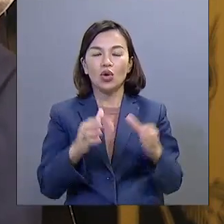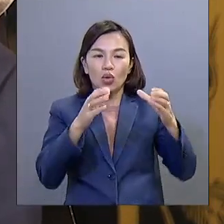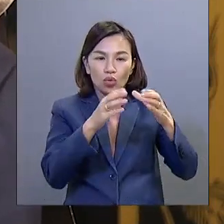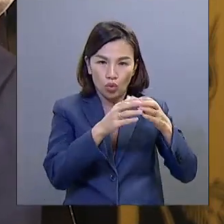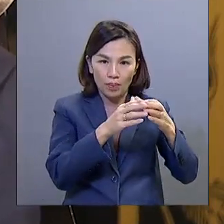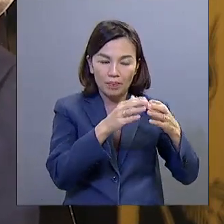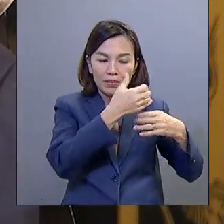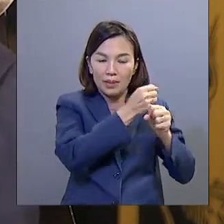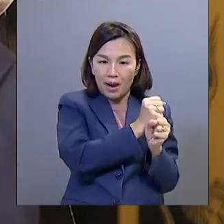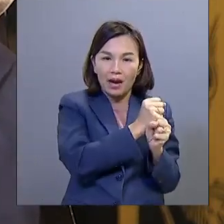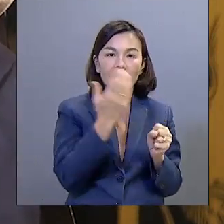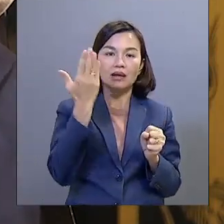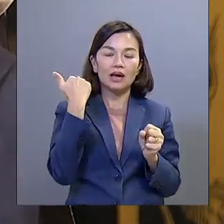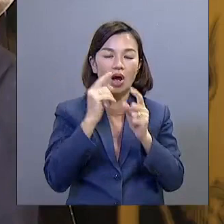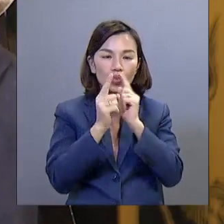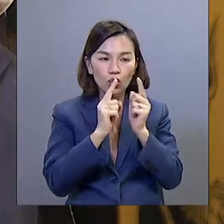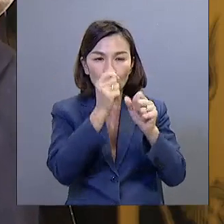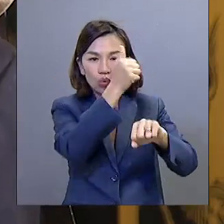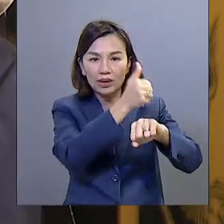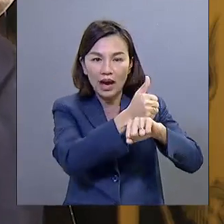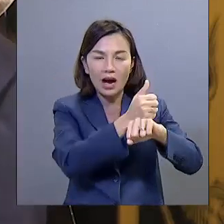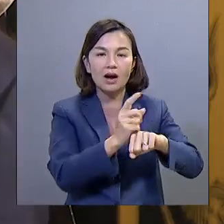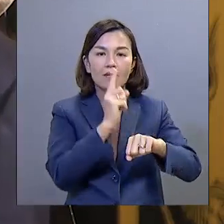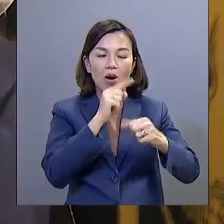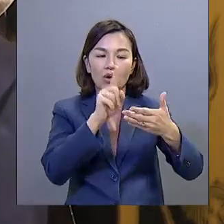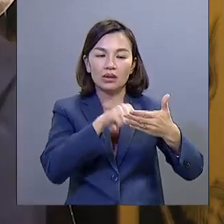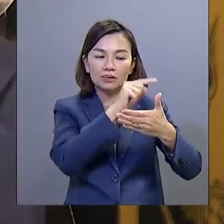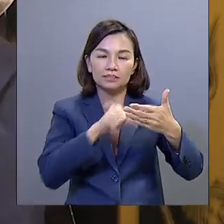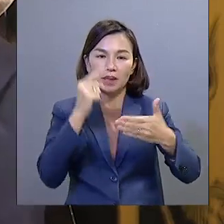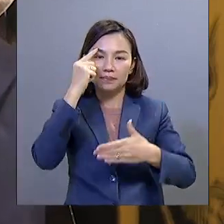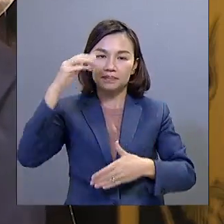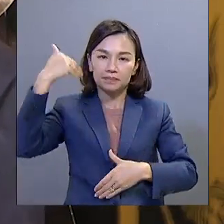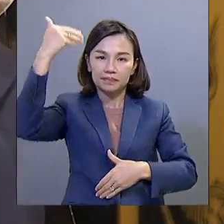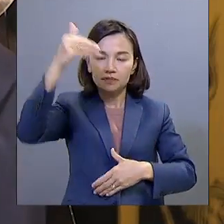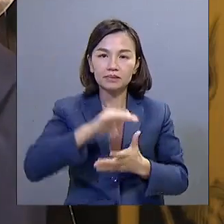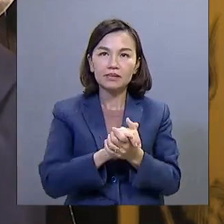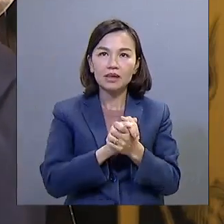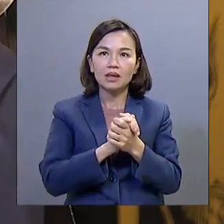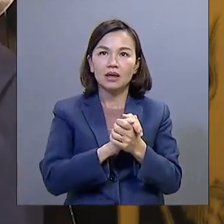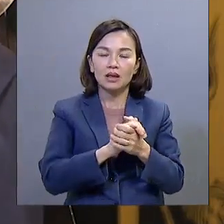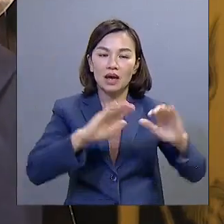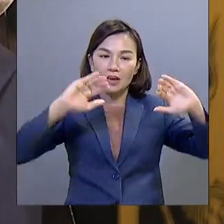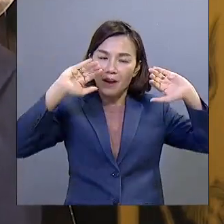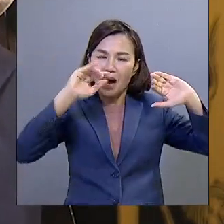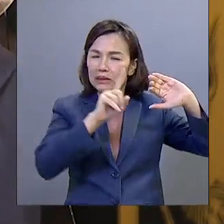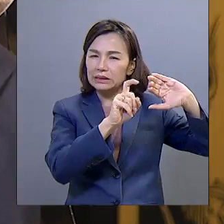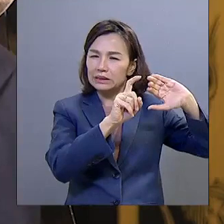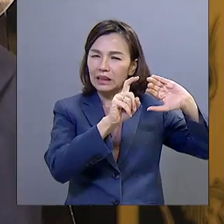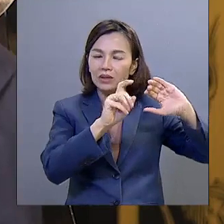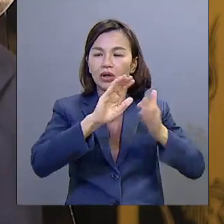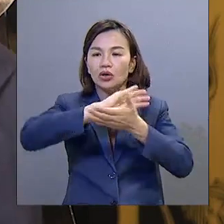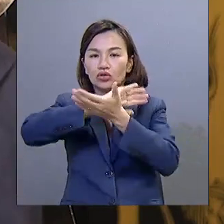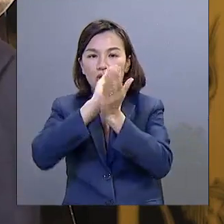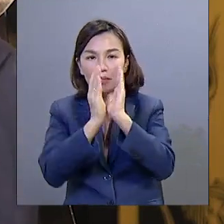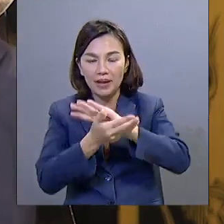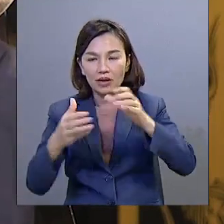รรคเมื่อไม่กี่วันผมก็คุยกันว่าเลือกตั้งเที่ยวหน้าเนี่ยถ้ามันเป็นรัฐบาลไม่ได้ก็ต้องเป็นฝ่ายค้านนะเพราะพรรคนี้มันต้องทำได้